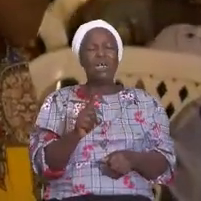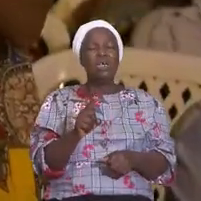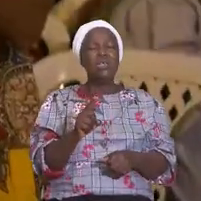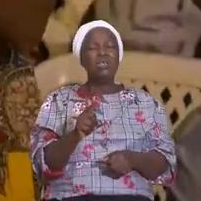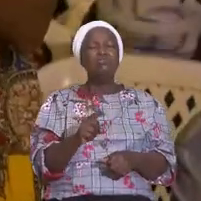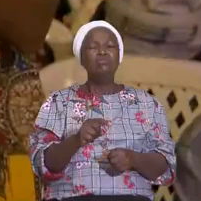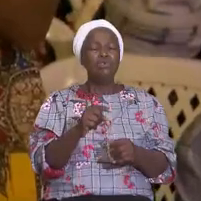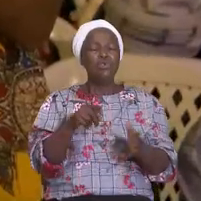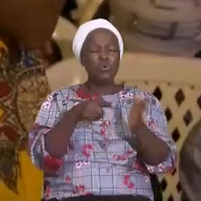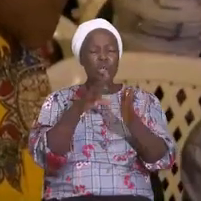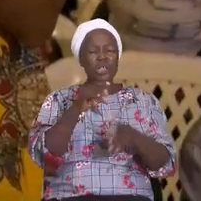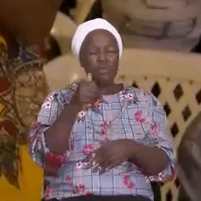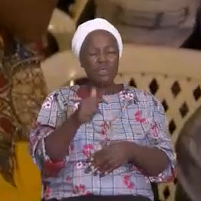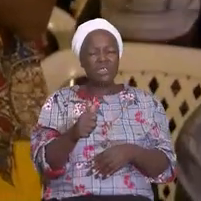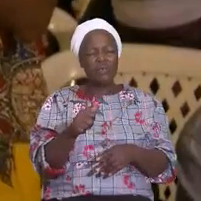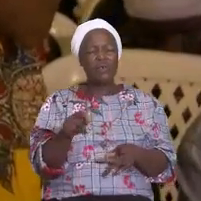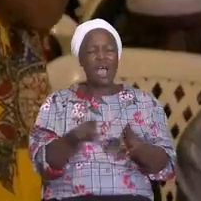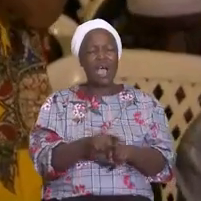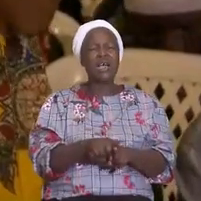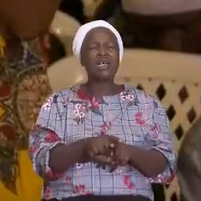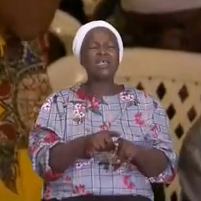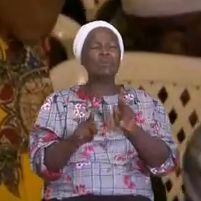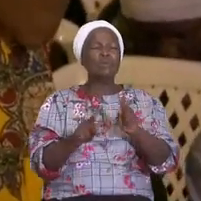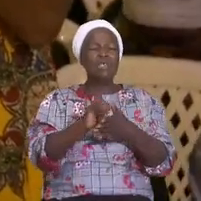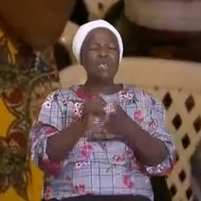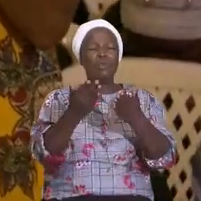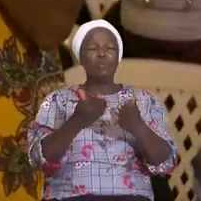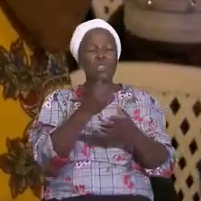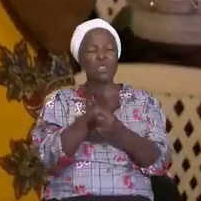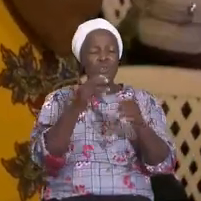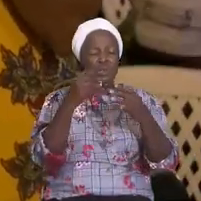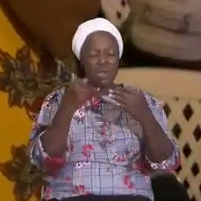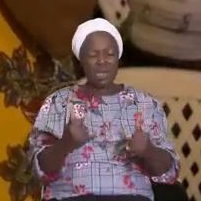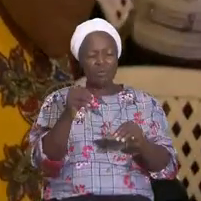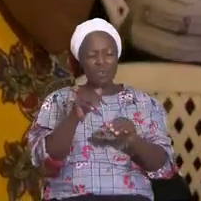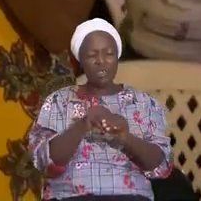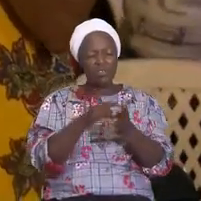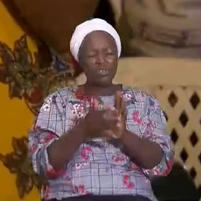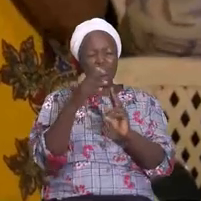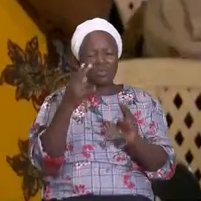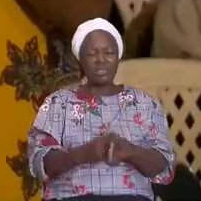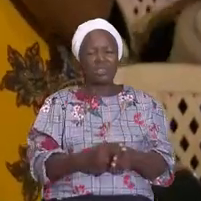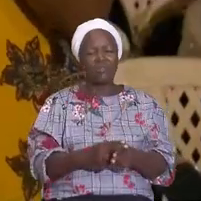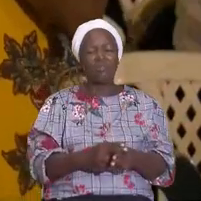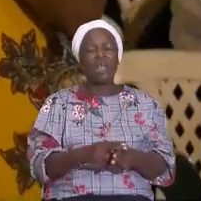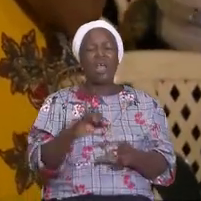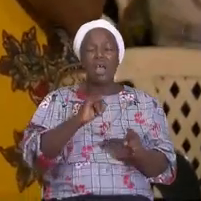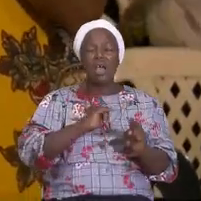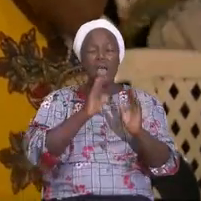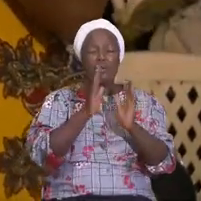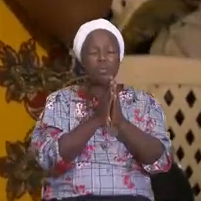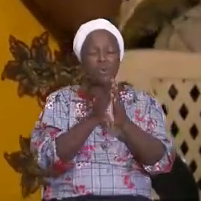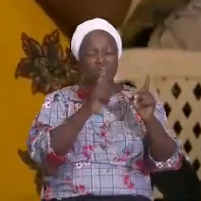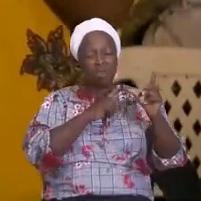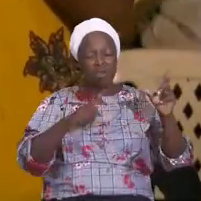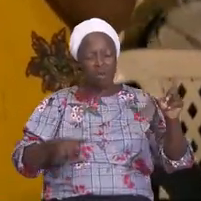rédemption viennent pour chacun qui s'identifie comme candidat pour le salut